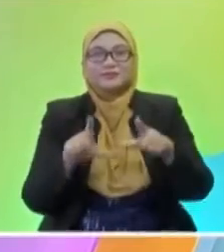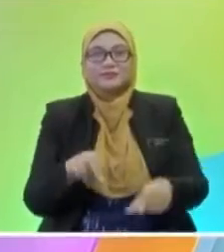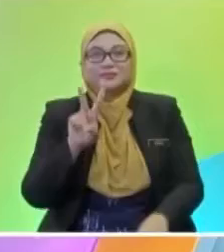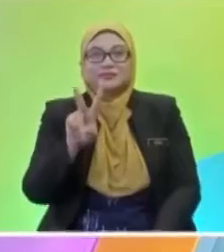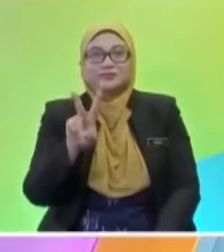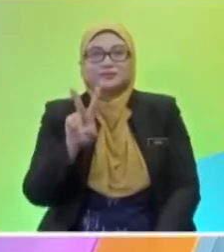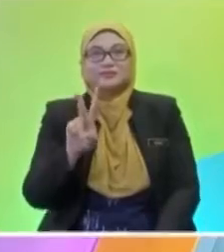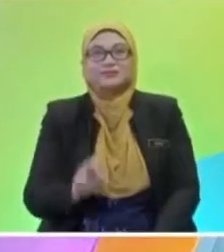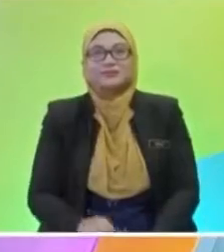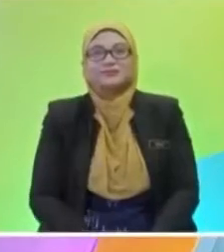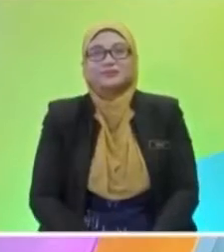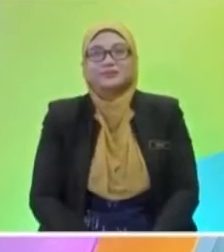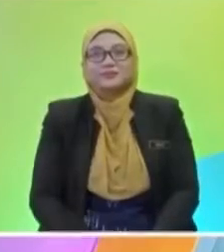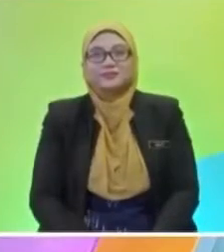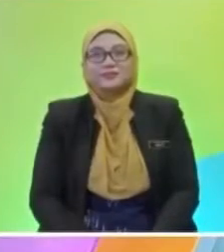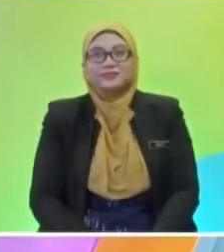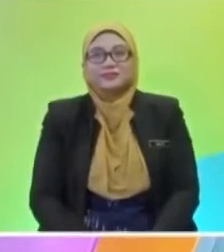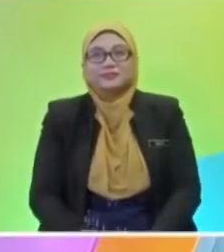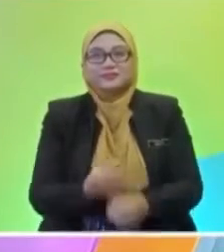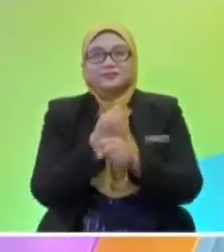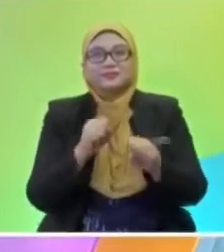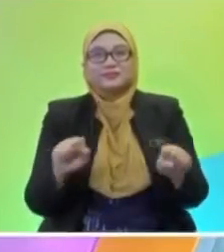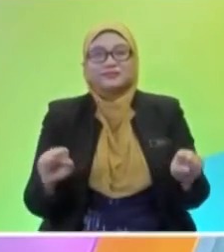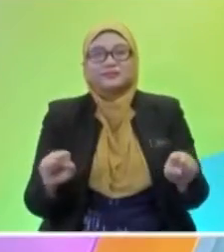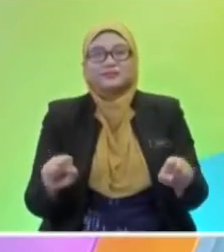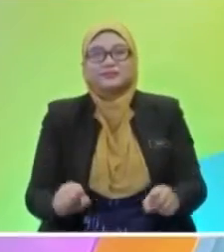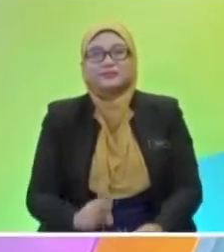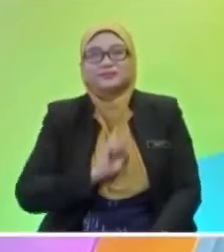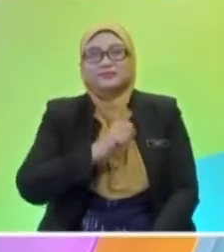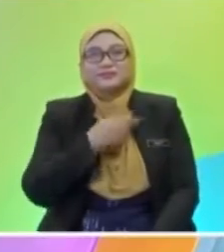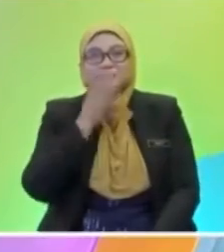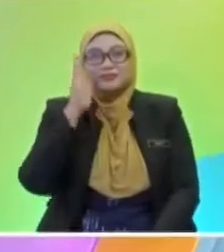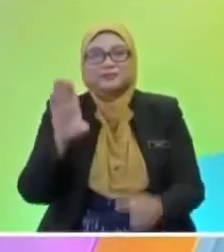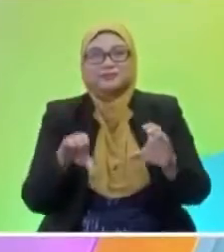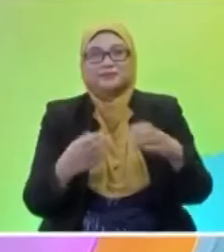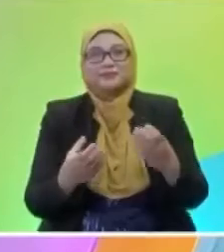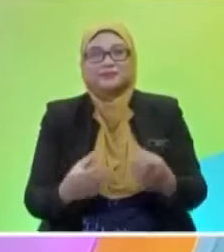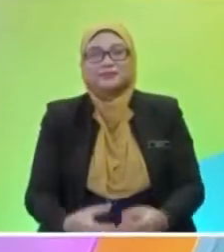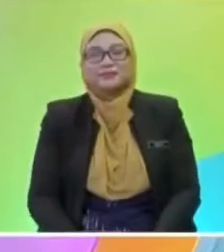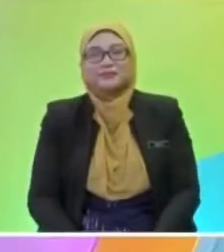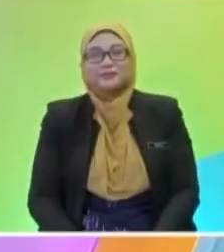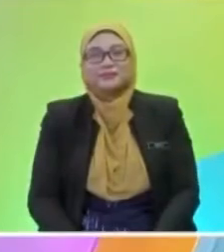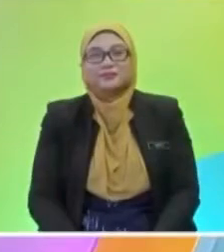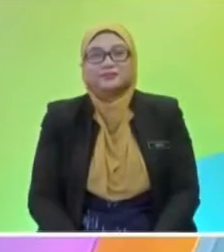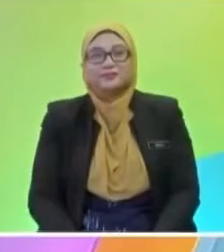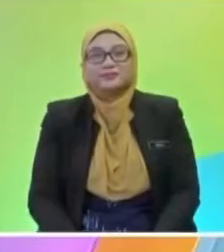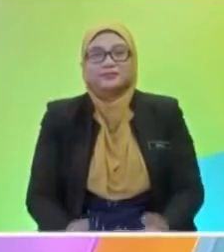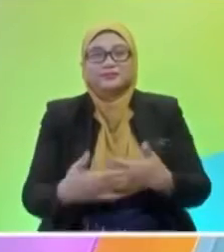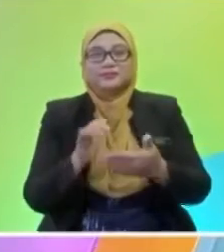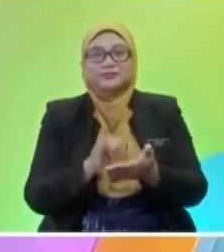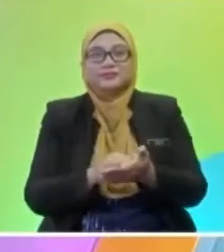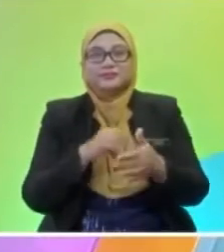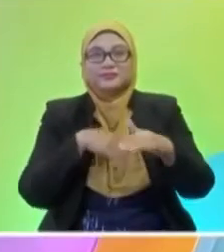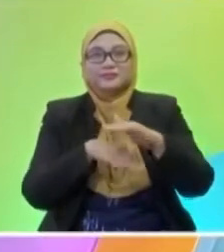ini. Okey. Selesai yang ini. Jadi kita akan buat apa pula Syafiqah? Kemudiannya memasukkan komponen ke